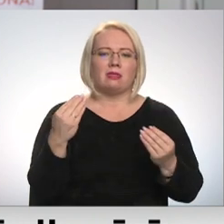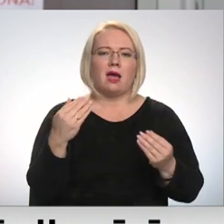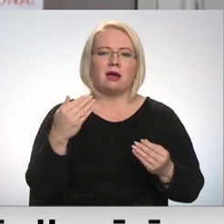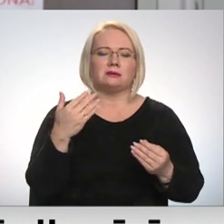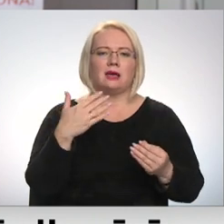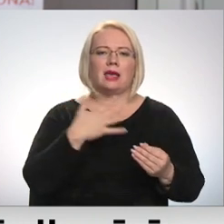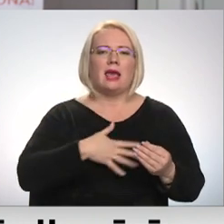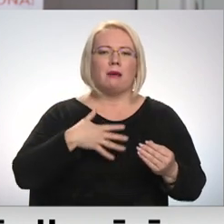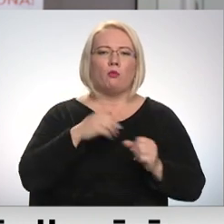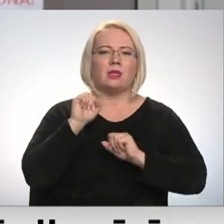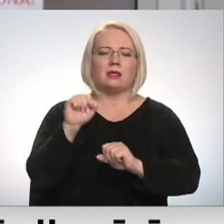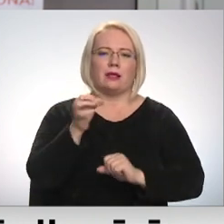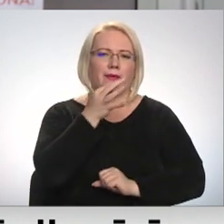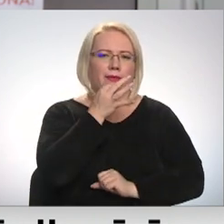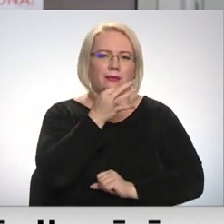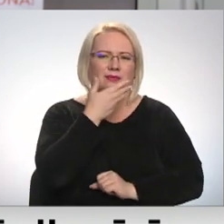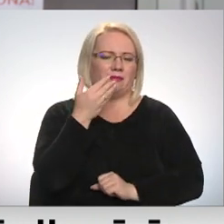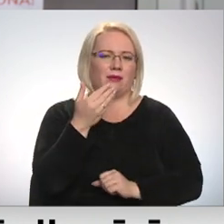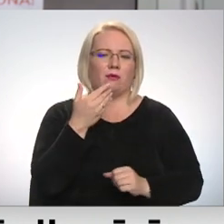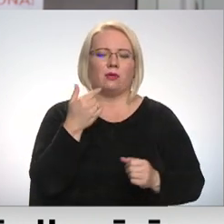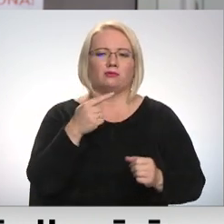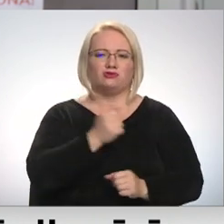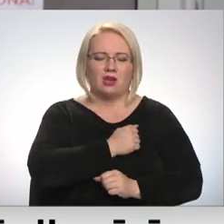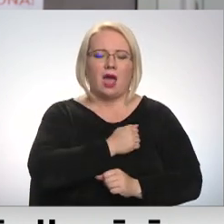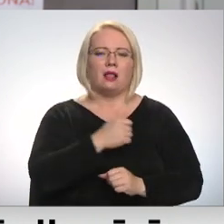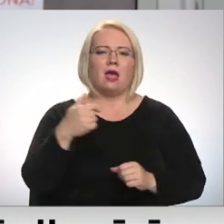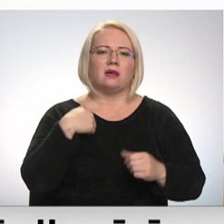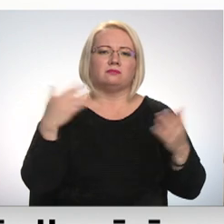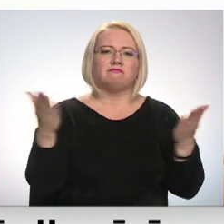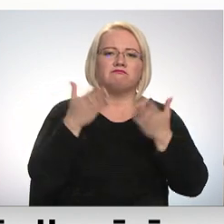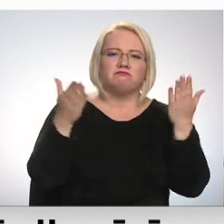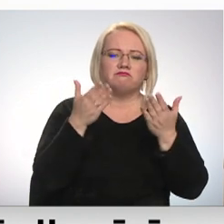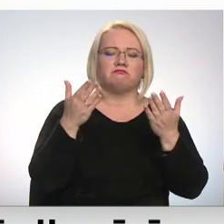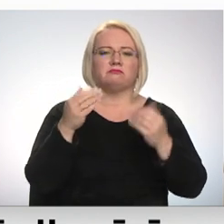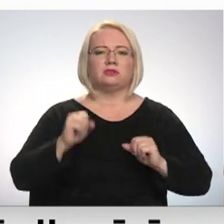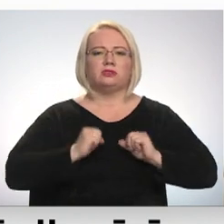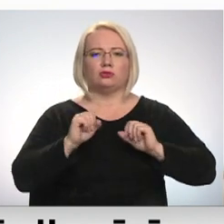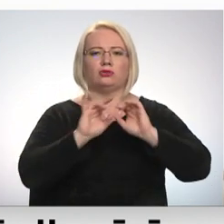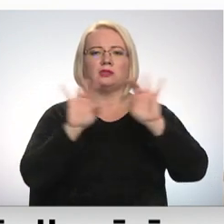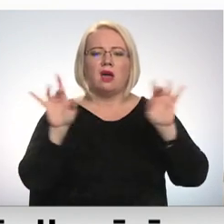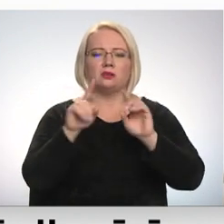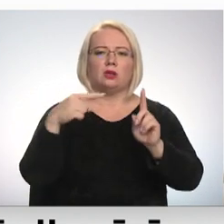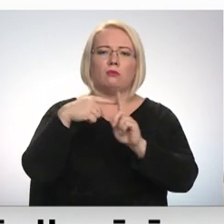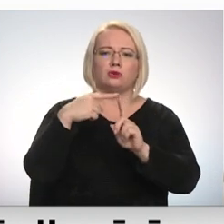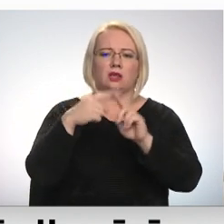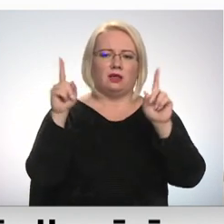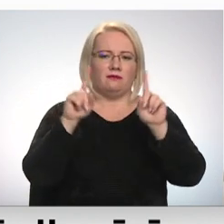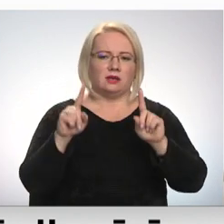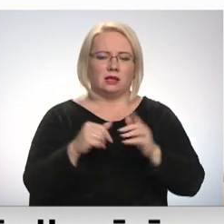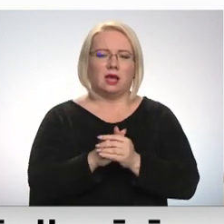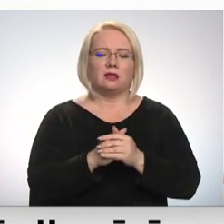vēl. Žēl, ka tas ir tā. Un es cenšos viņus uzmundrināt, cenšos stāstīt pozitīvas lietas.